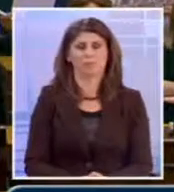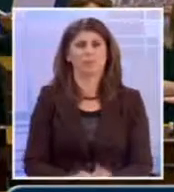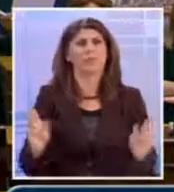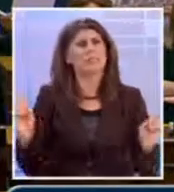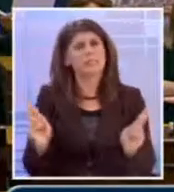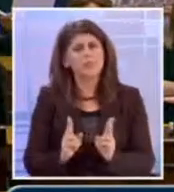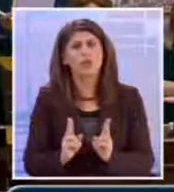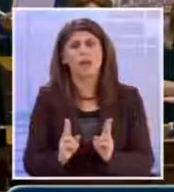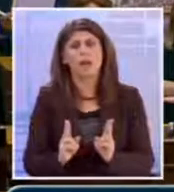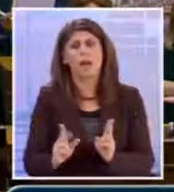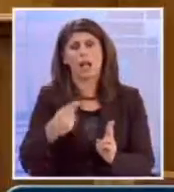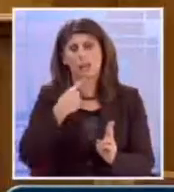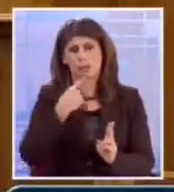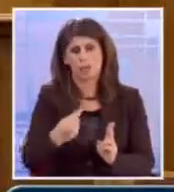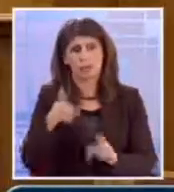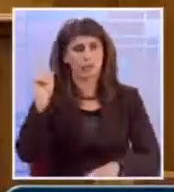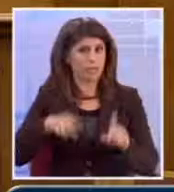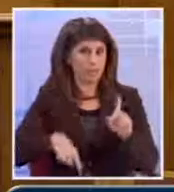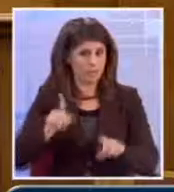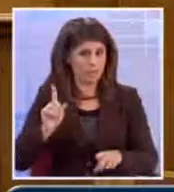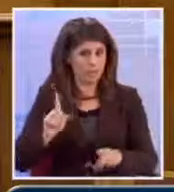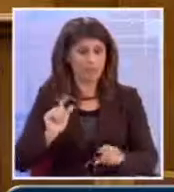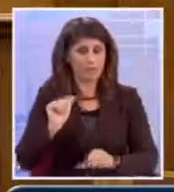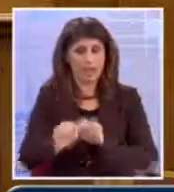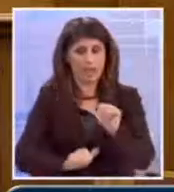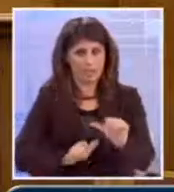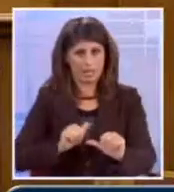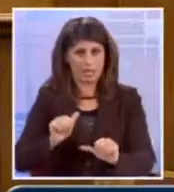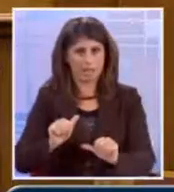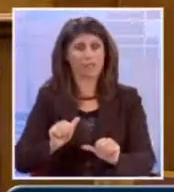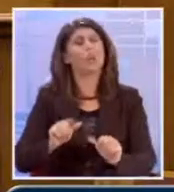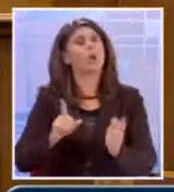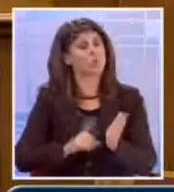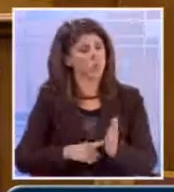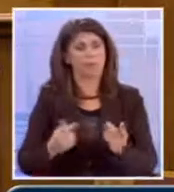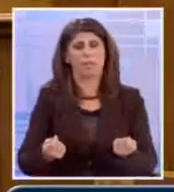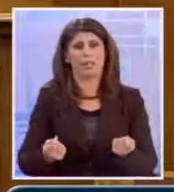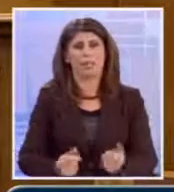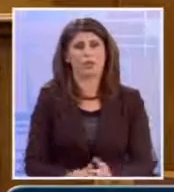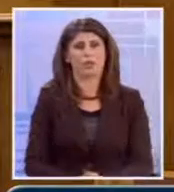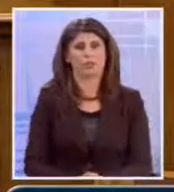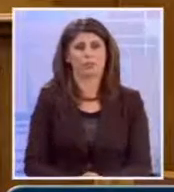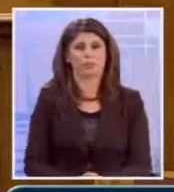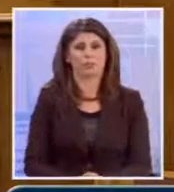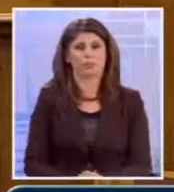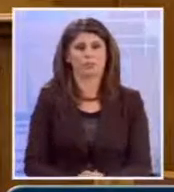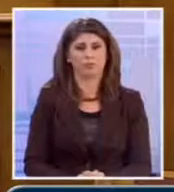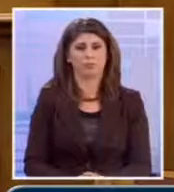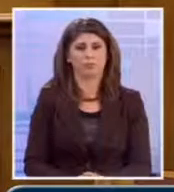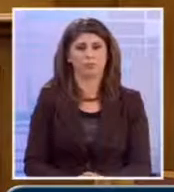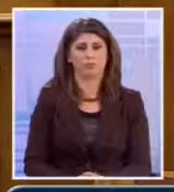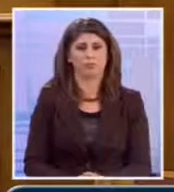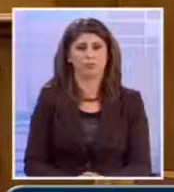Επιγραμματικά μόνον θα αναφερθώ σε ορισμένες αλλαγές που έπρεπε να γίνουν. Κύριοι